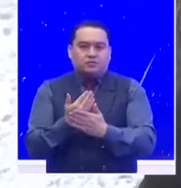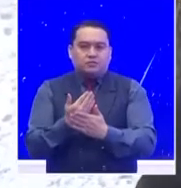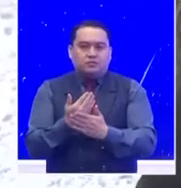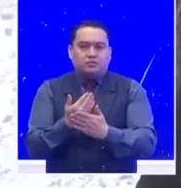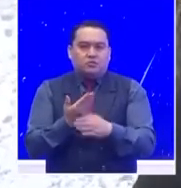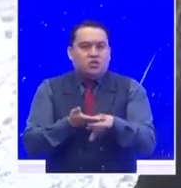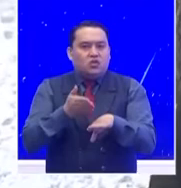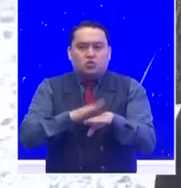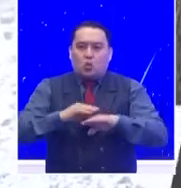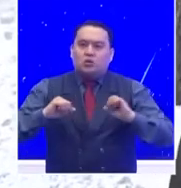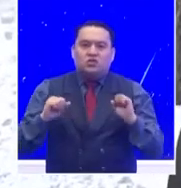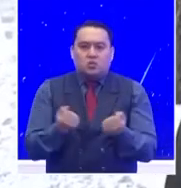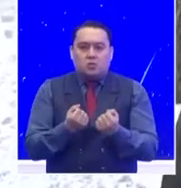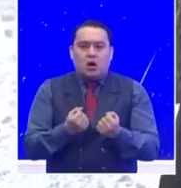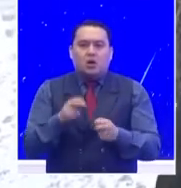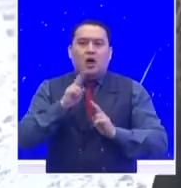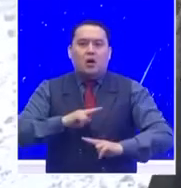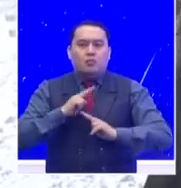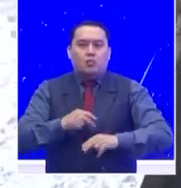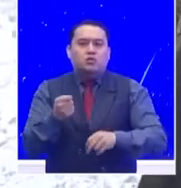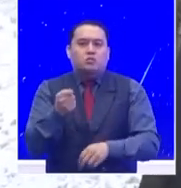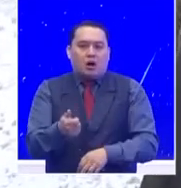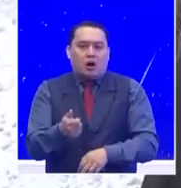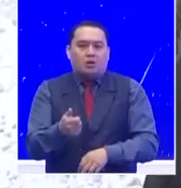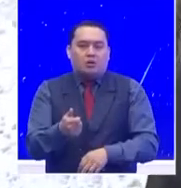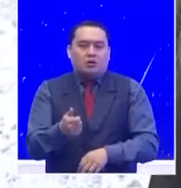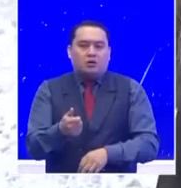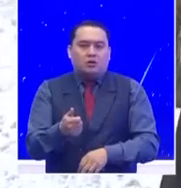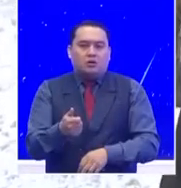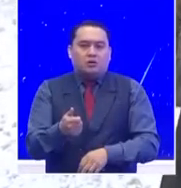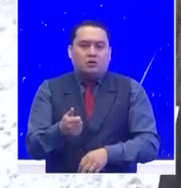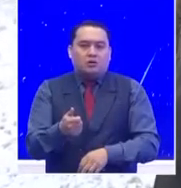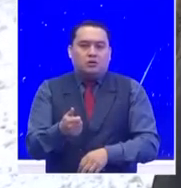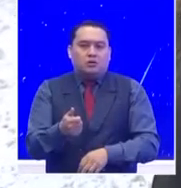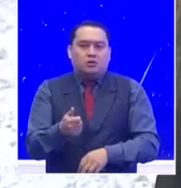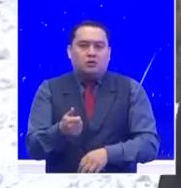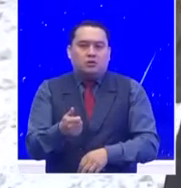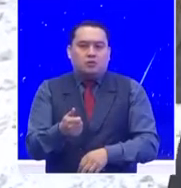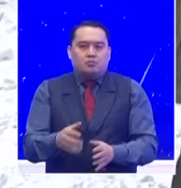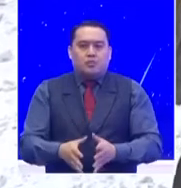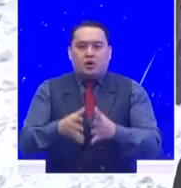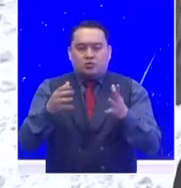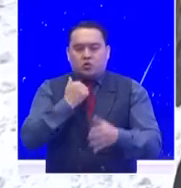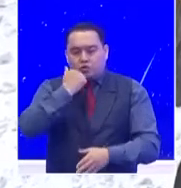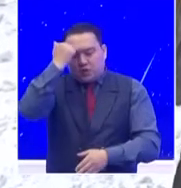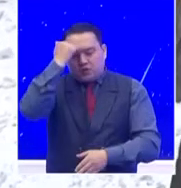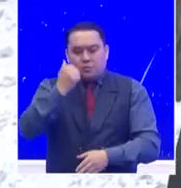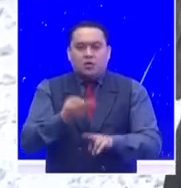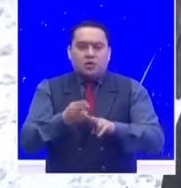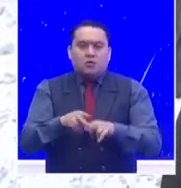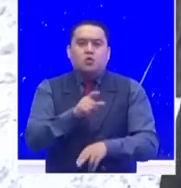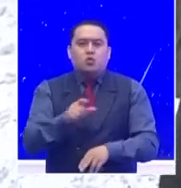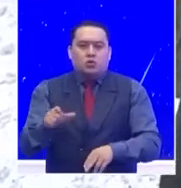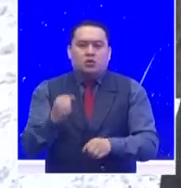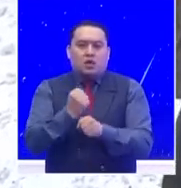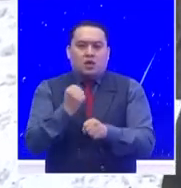Все-таки тяжело, зима. Работы сейчас мало, и очень большая благодарность таким людям,